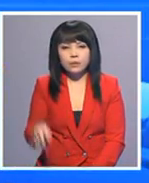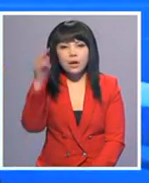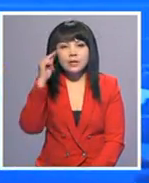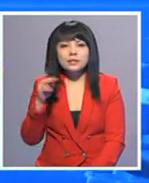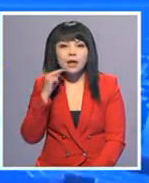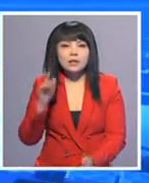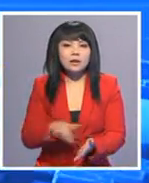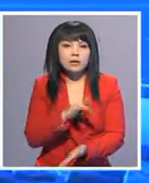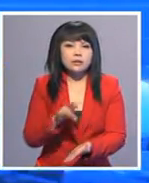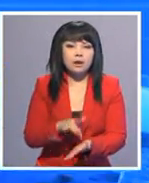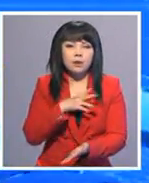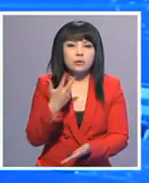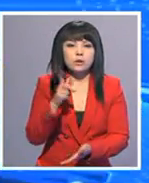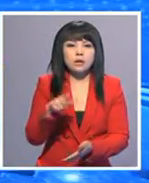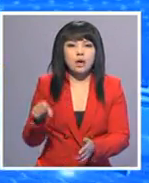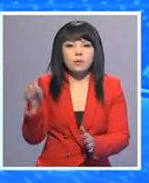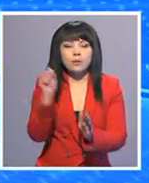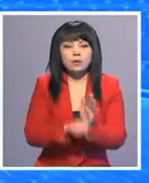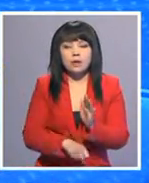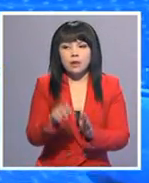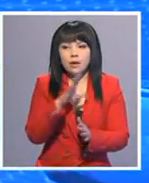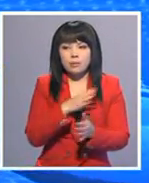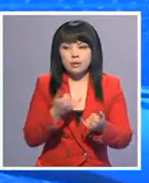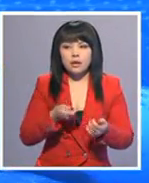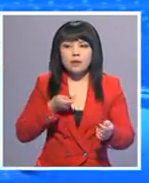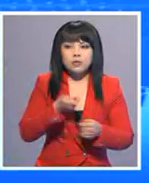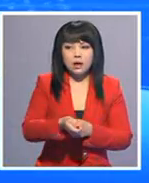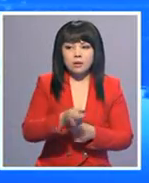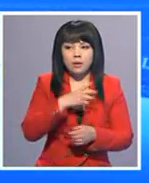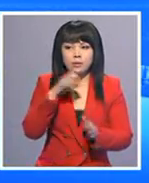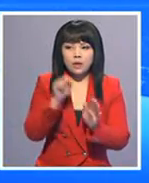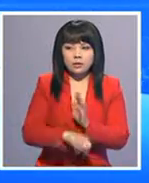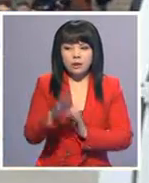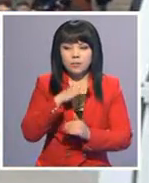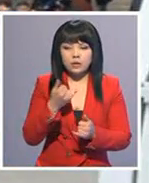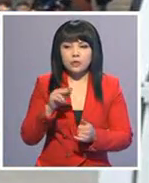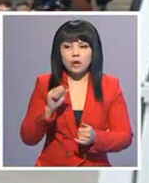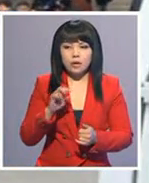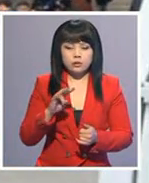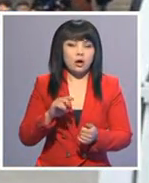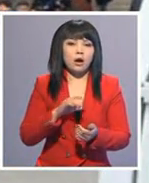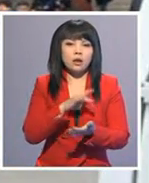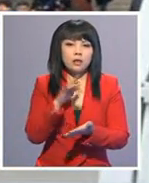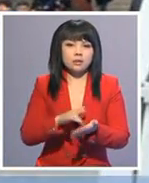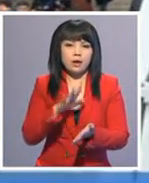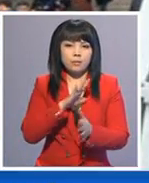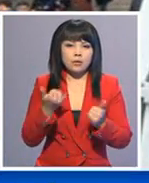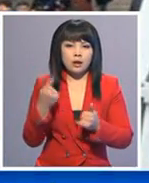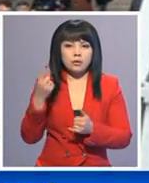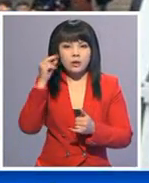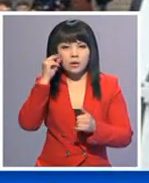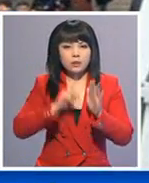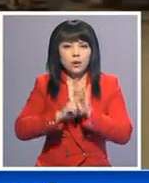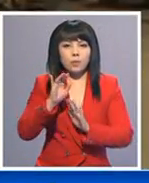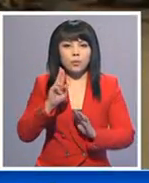Қытайда белгісіз біреулер үш адамды пышақтап өлтірді. Оқиға елдің Хунань провинциясының Чанша қаласында болған. Айта кету керек, наурыздың бірінде